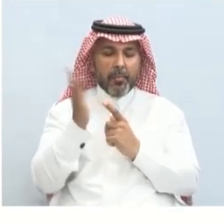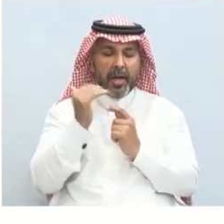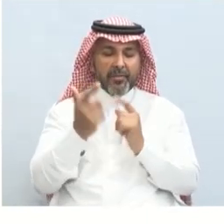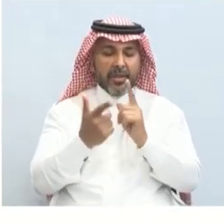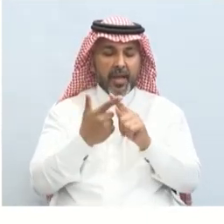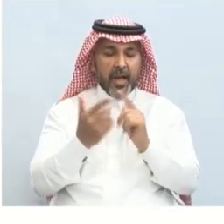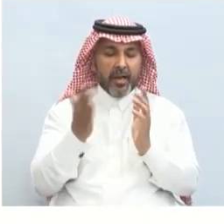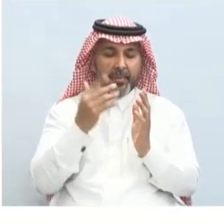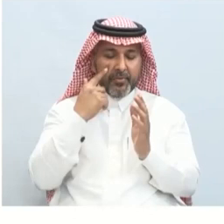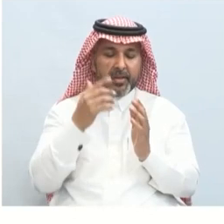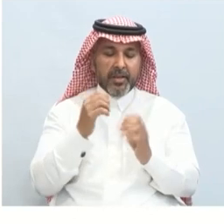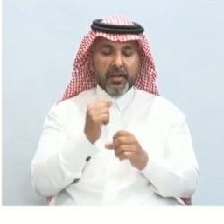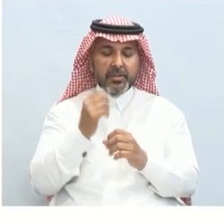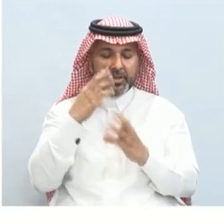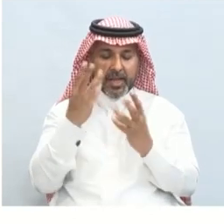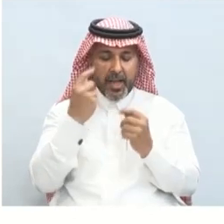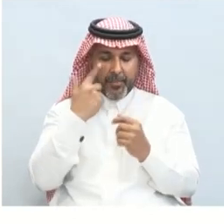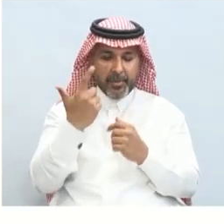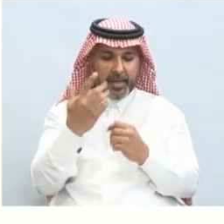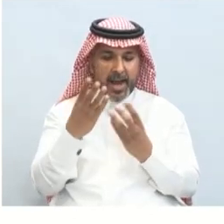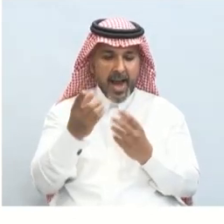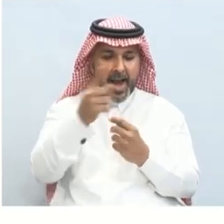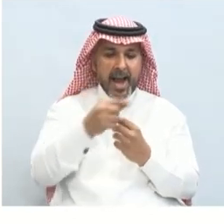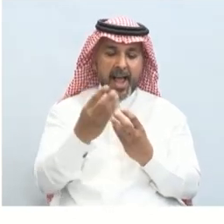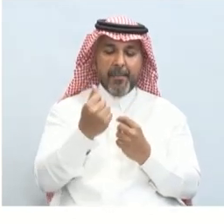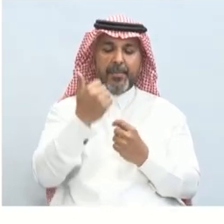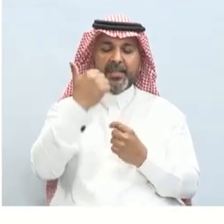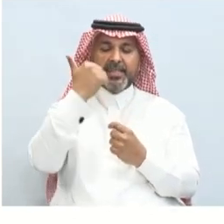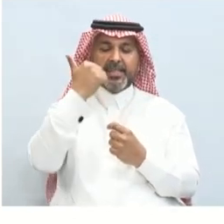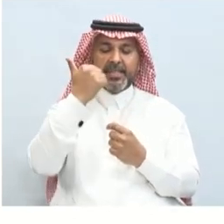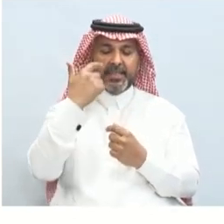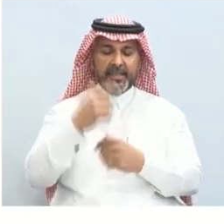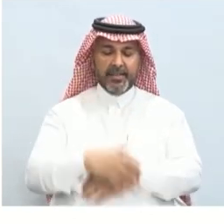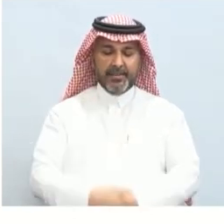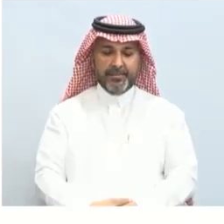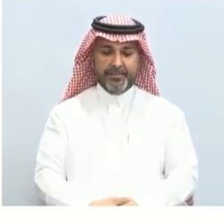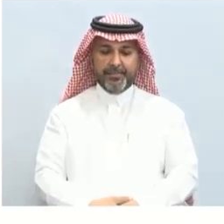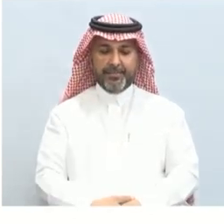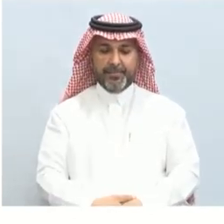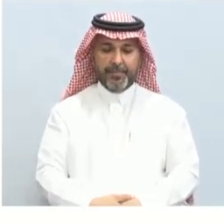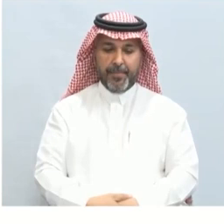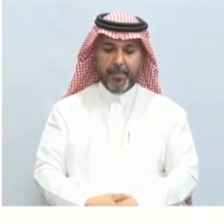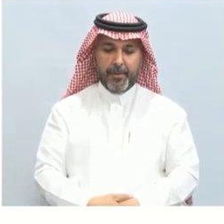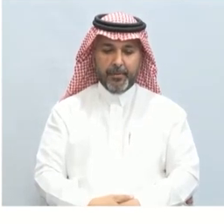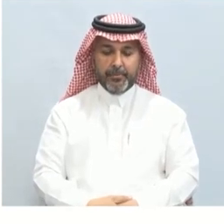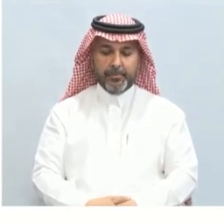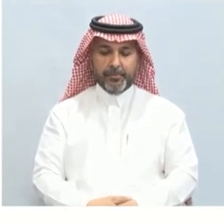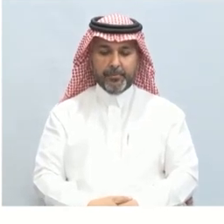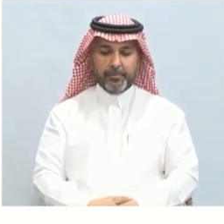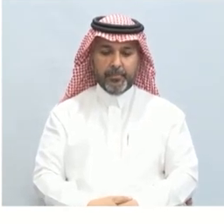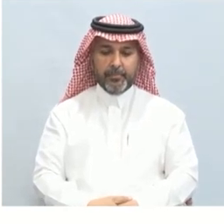هنا السؤال هذا بدون نقطه مرجعيه لاحظ ان عدد عناصر فضاء العينه